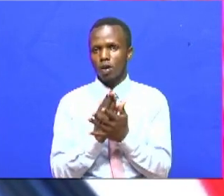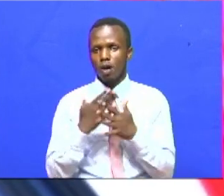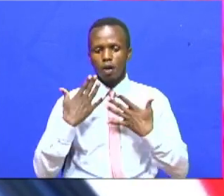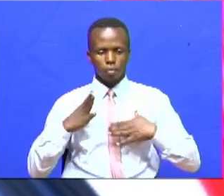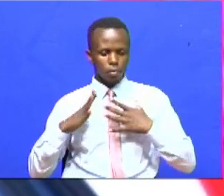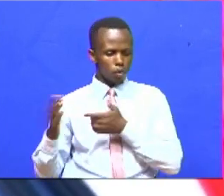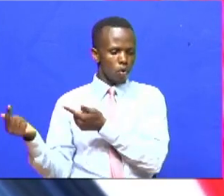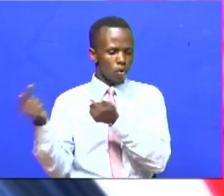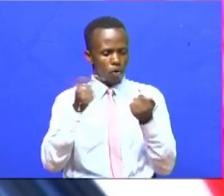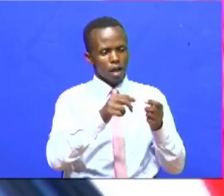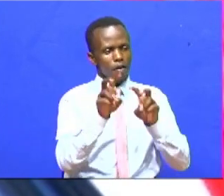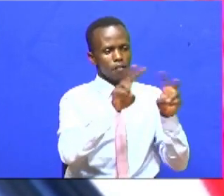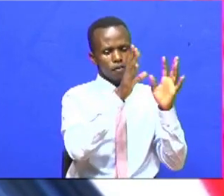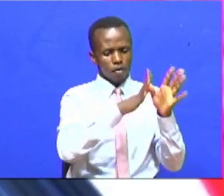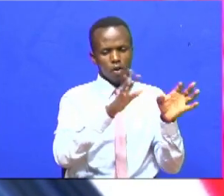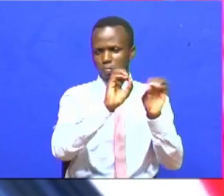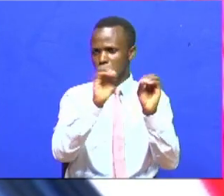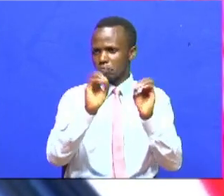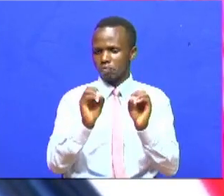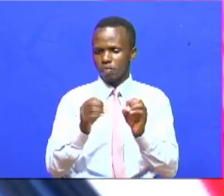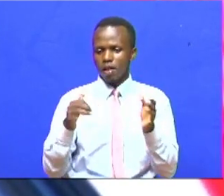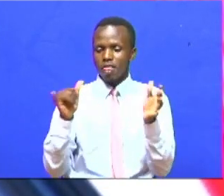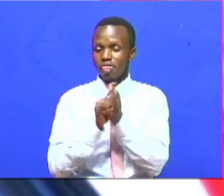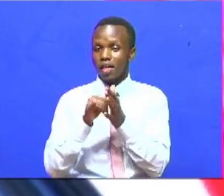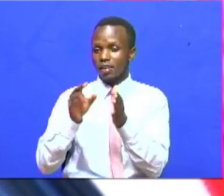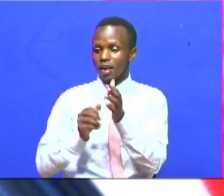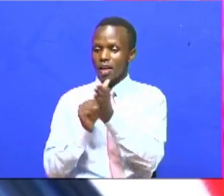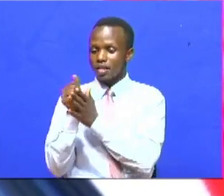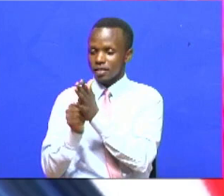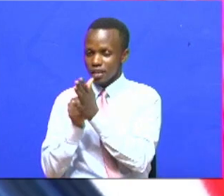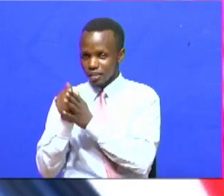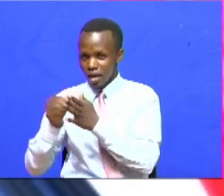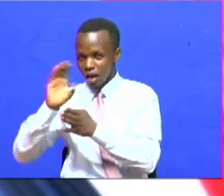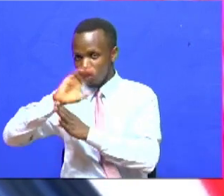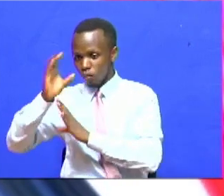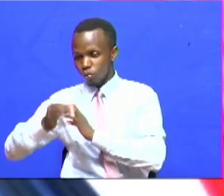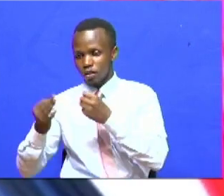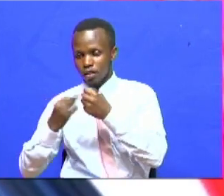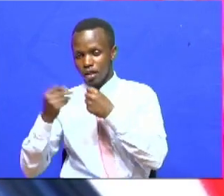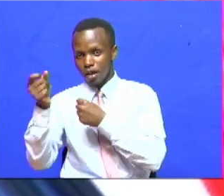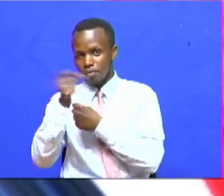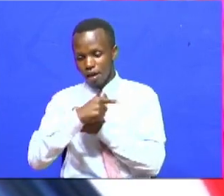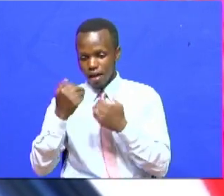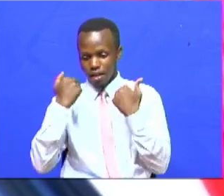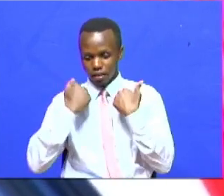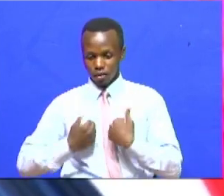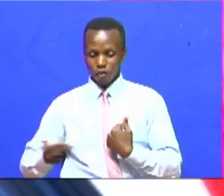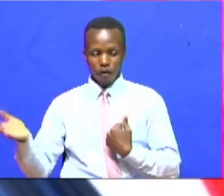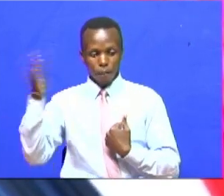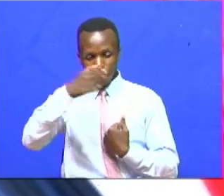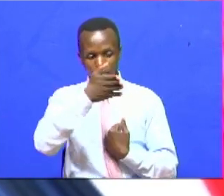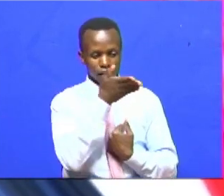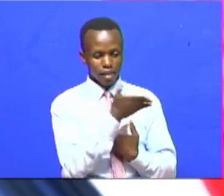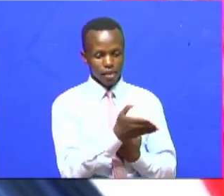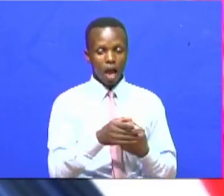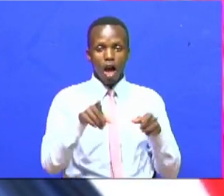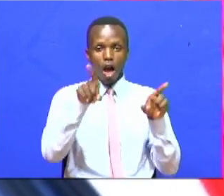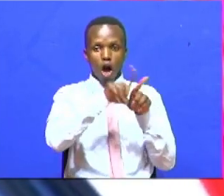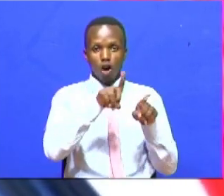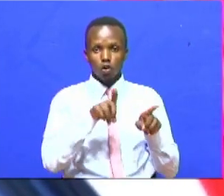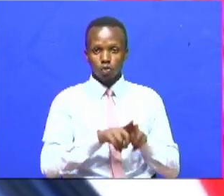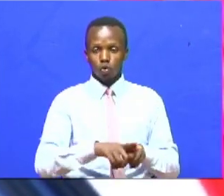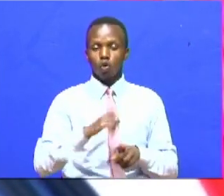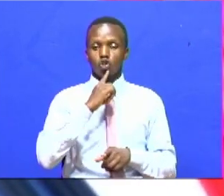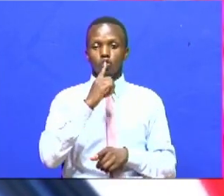watalii? So hii reli tunataka tuikamilishe ndani ya miezi 8. Mimi nataka nirudi hapa. Na vile vile